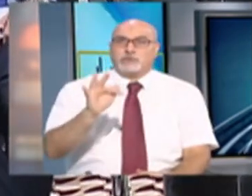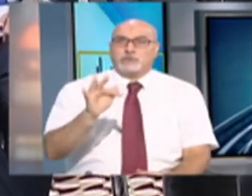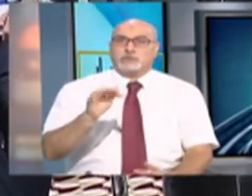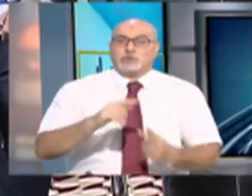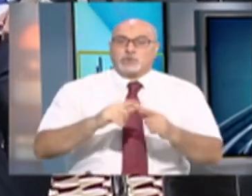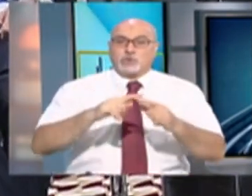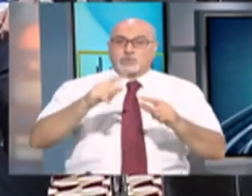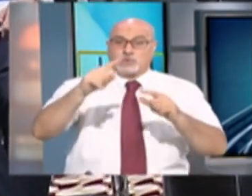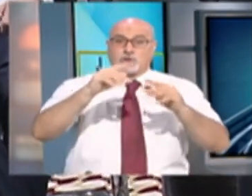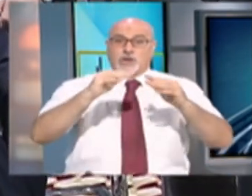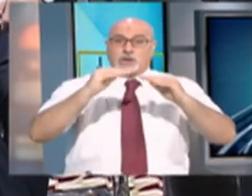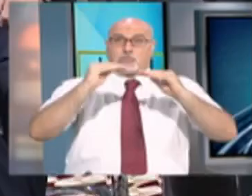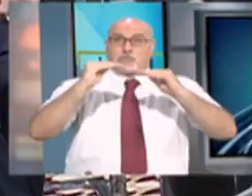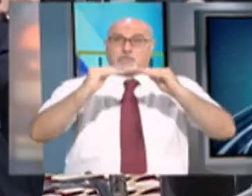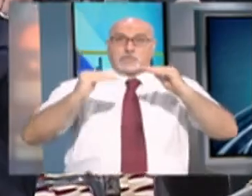تريو.